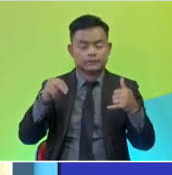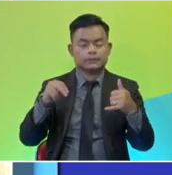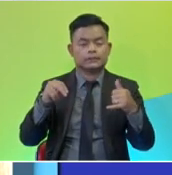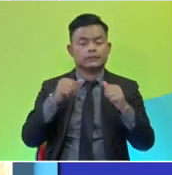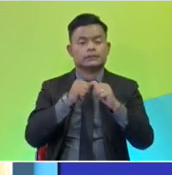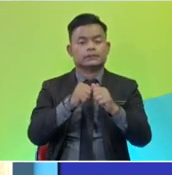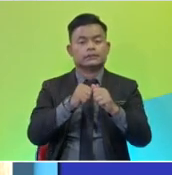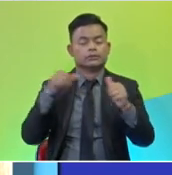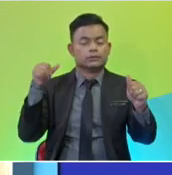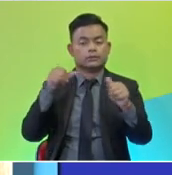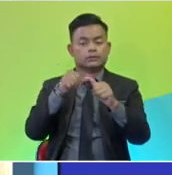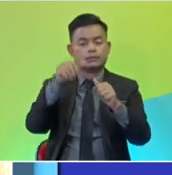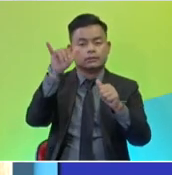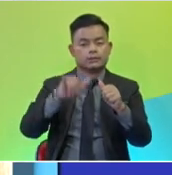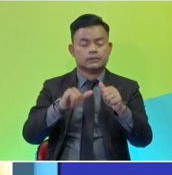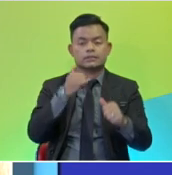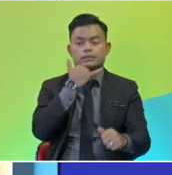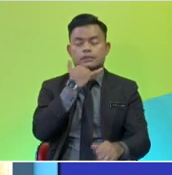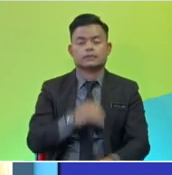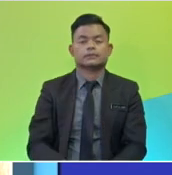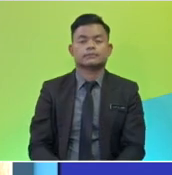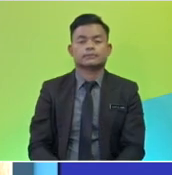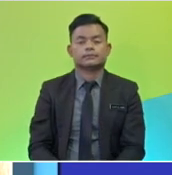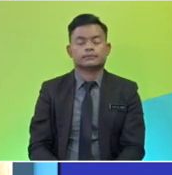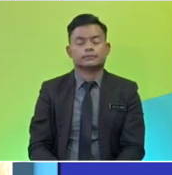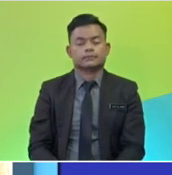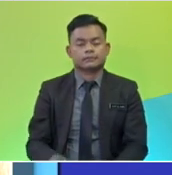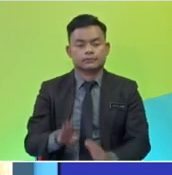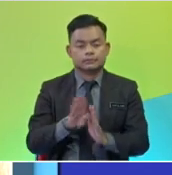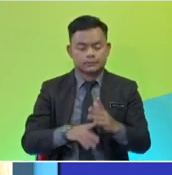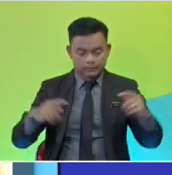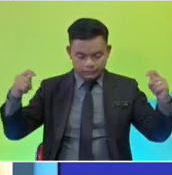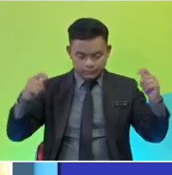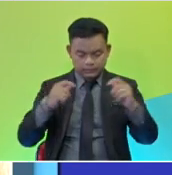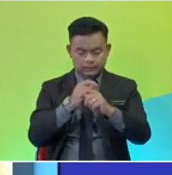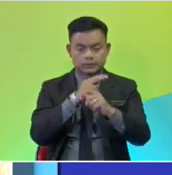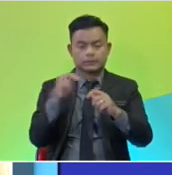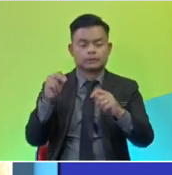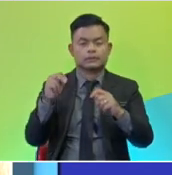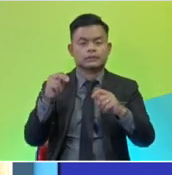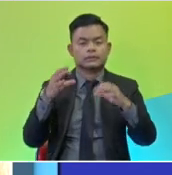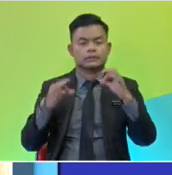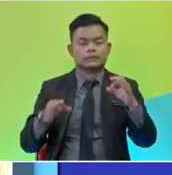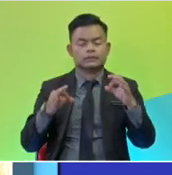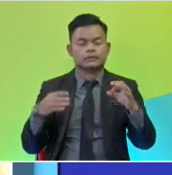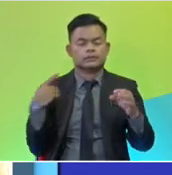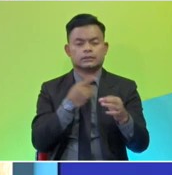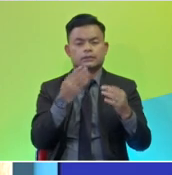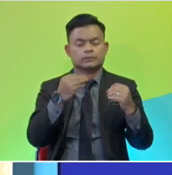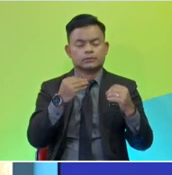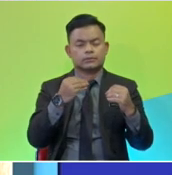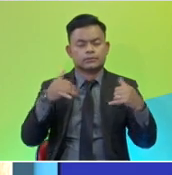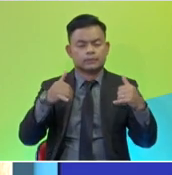yang salah m bertentangan okey kita kalau nak menaiki gel unsur kita kena menaiki